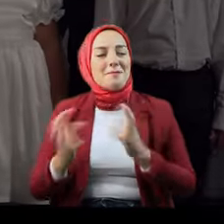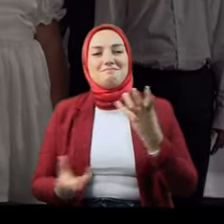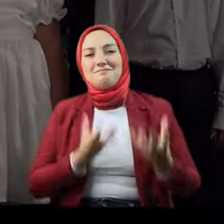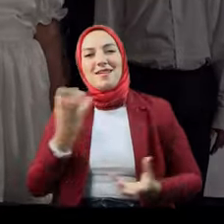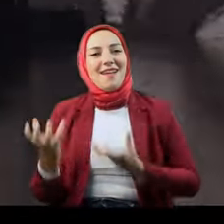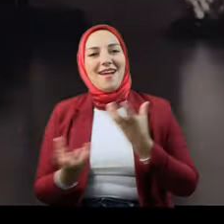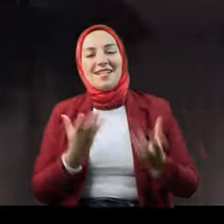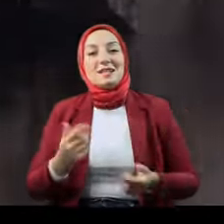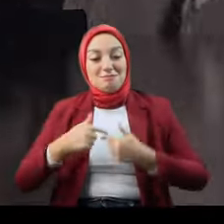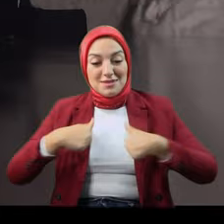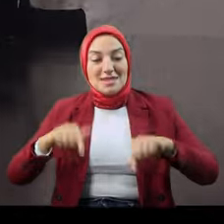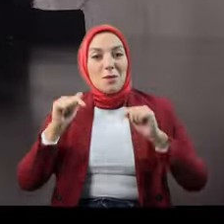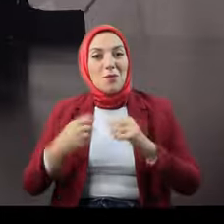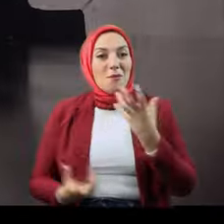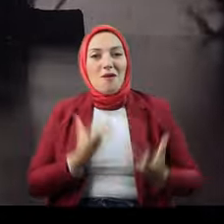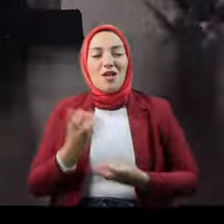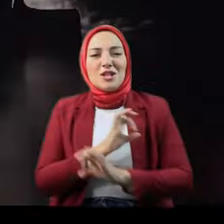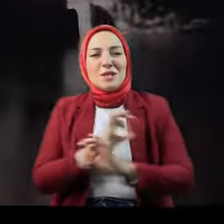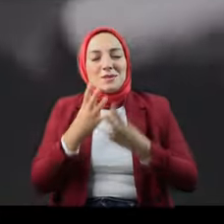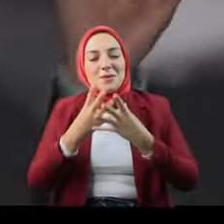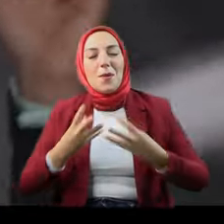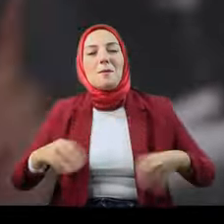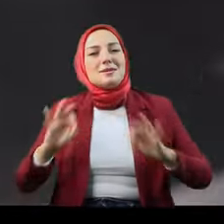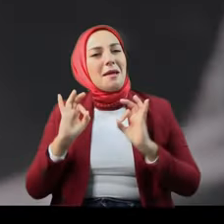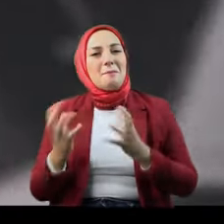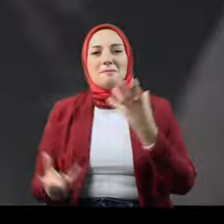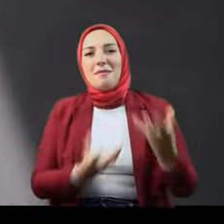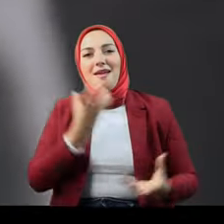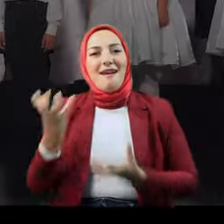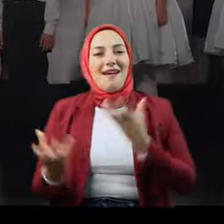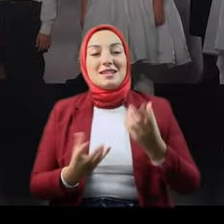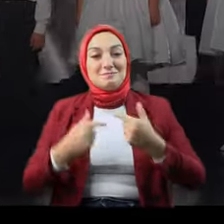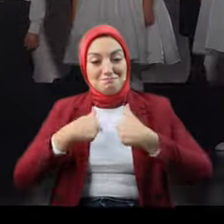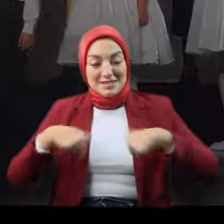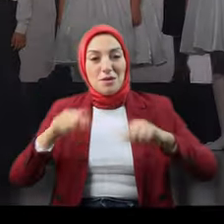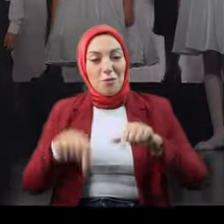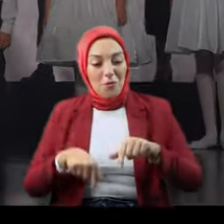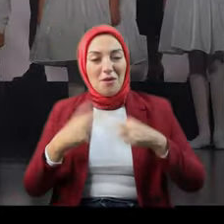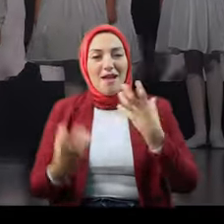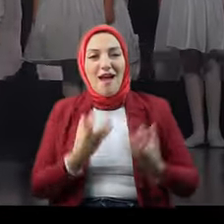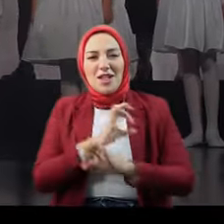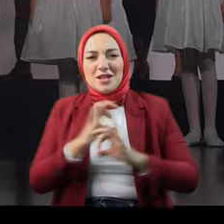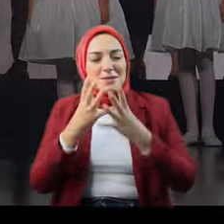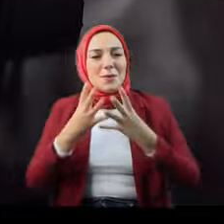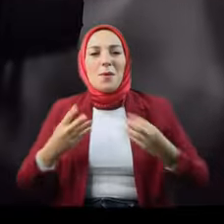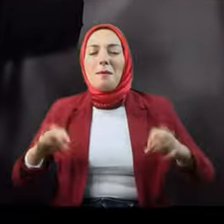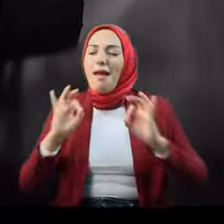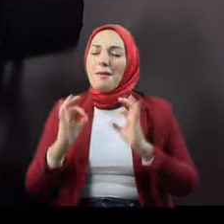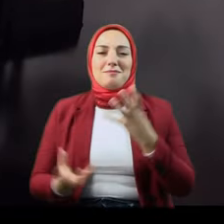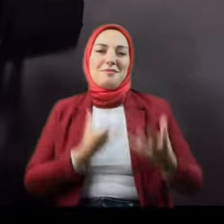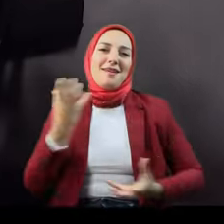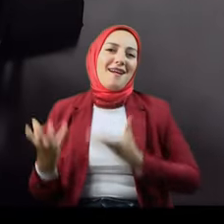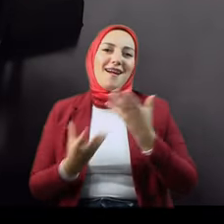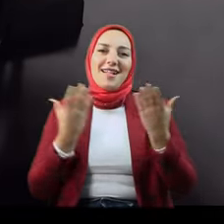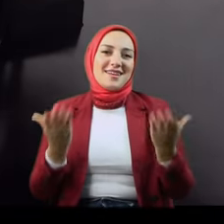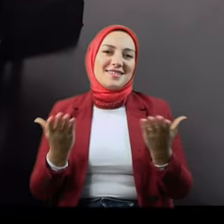hep yanar Bizdeki bu yangın hiç Sönmez hep yanar Bizdeki bu yangın hiç Sönmez